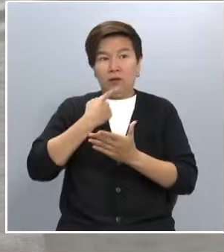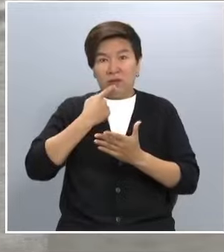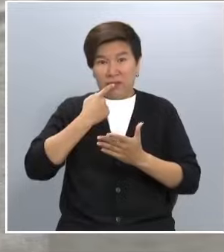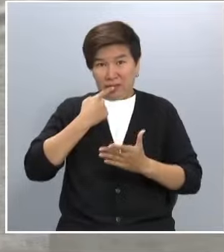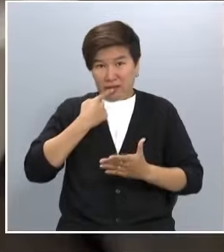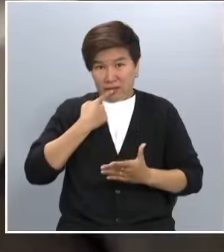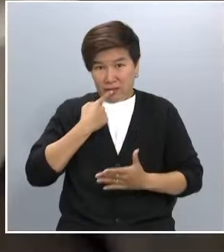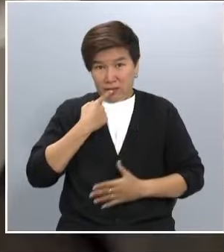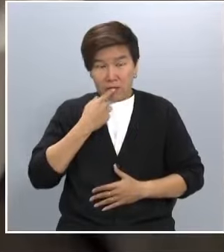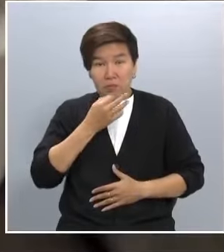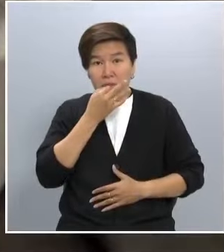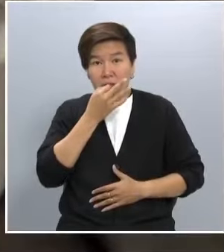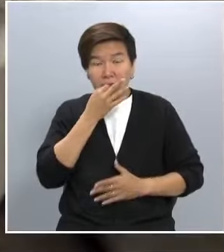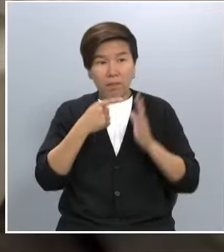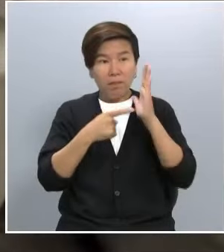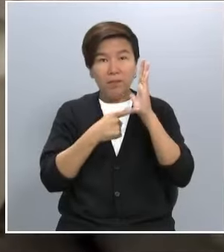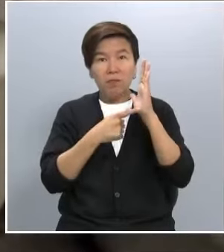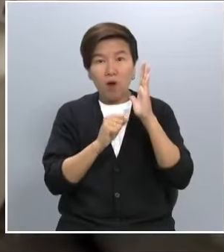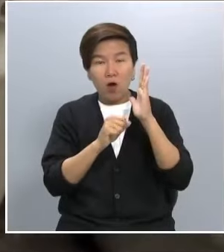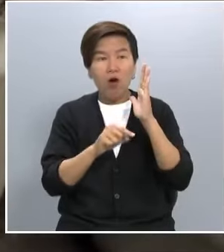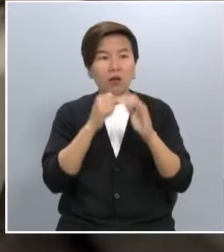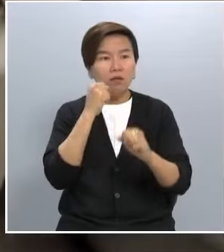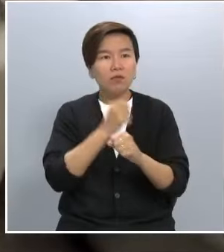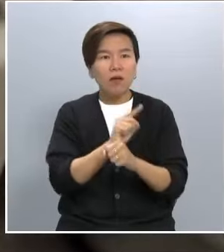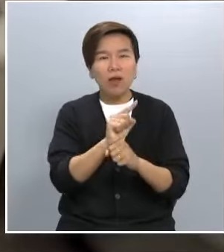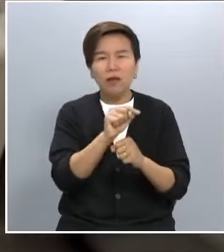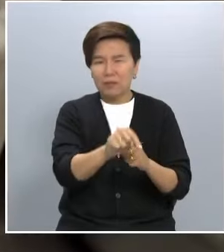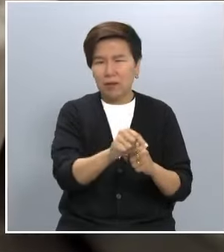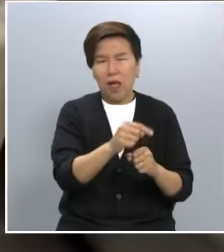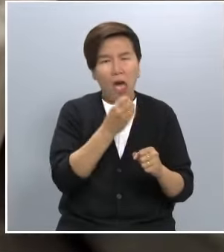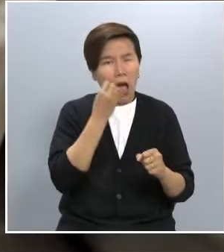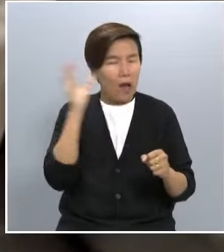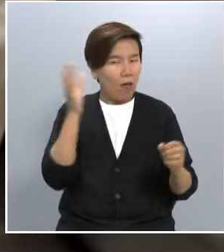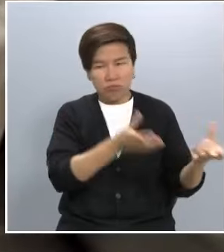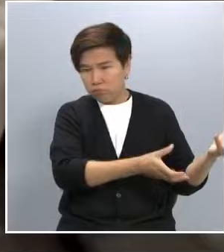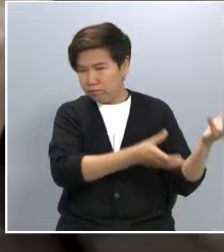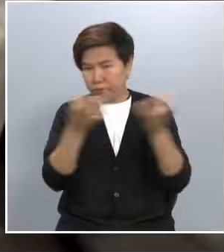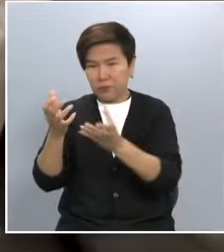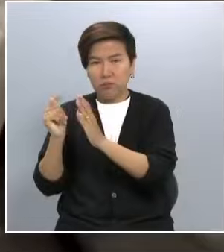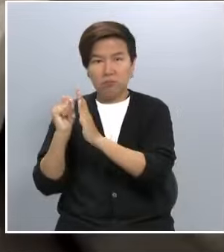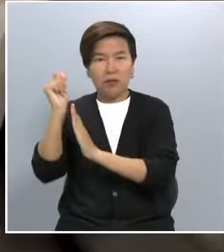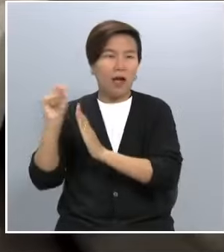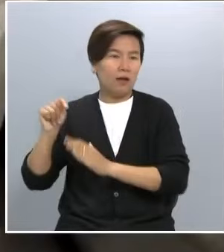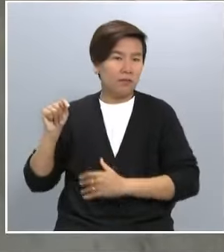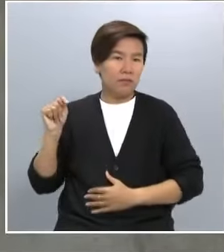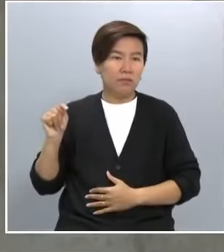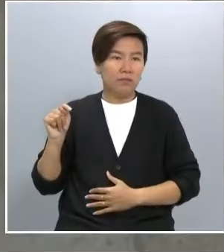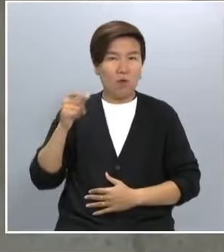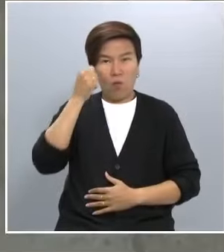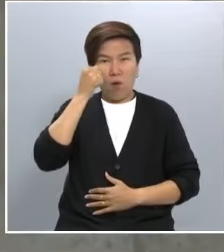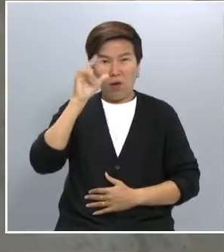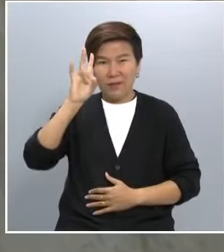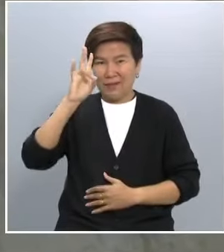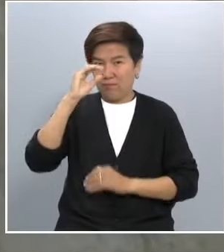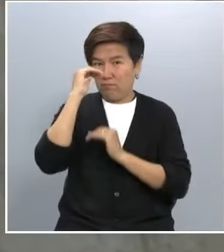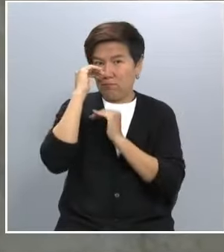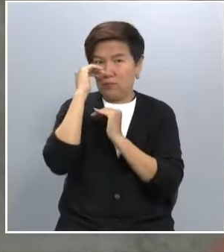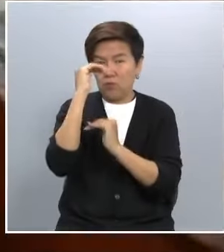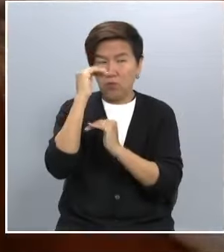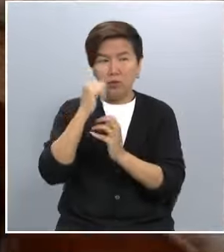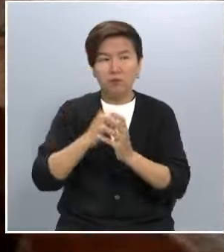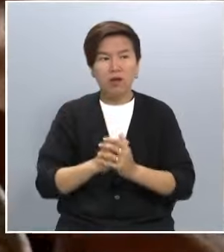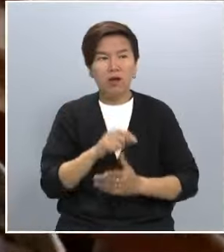ดนะฮะจากที่จังหวัดตากนะครับโดยให้ดำเนินการภายใน7วันครับทั้งนี้ครับยังไม่พบรายงานผู้ได้รับผลกระทบซึ่งกากแ